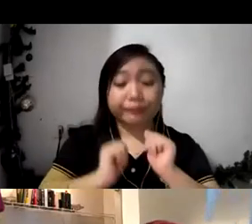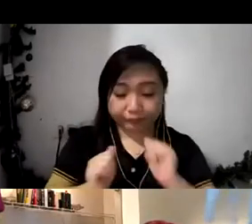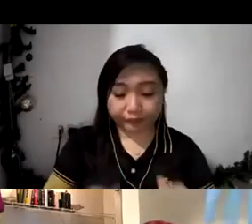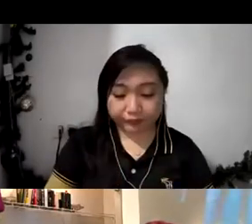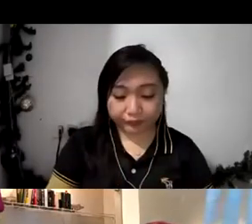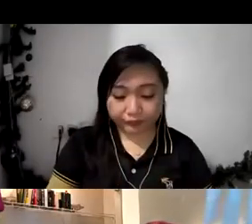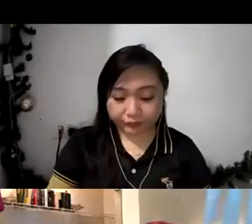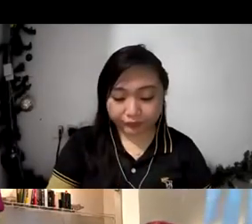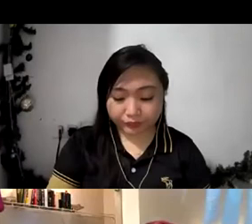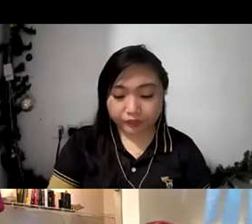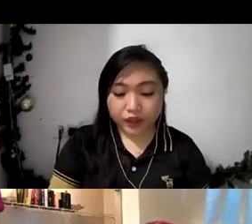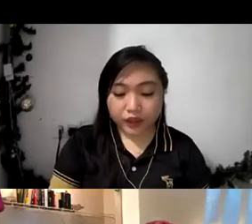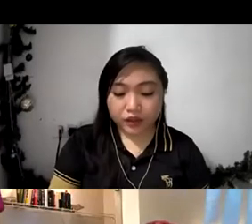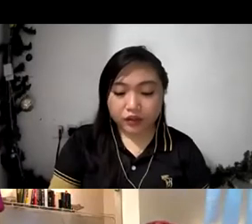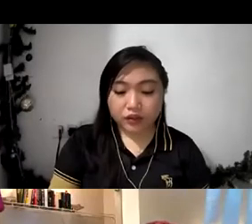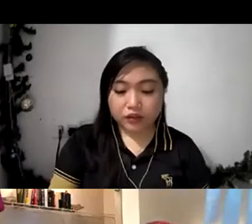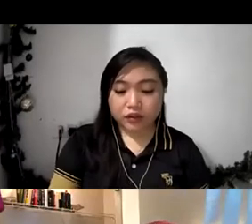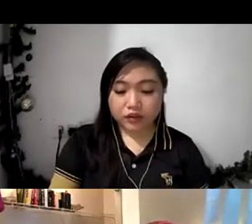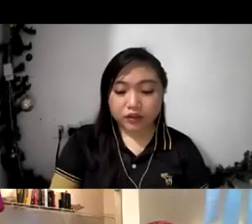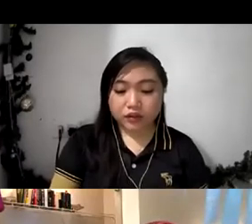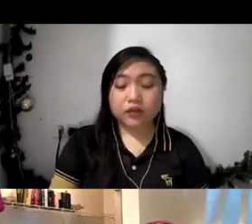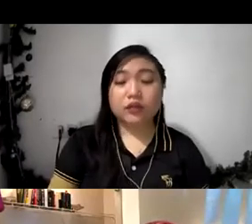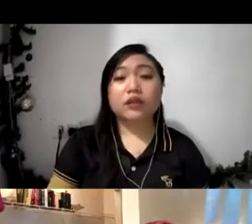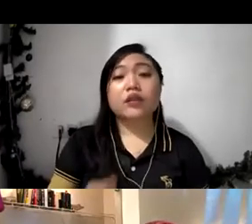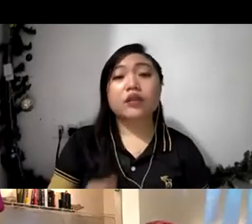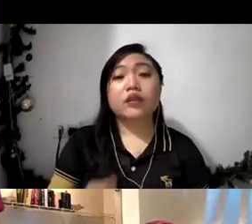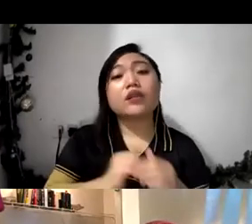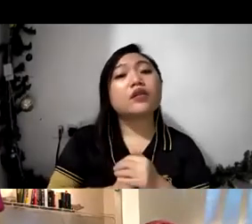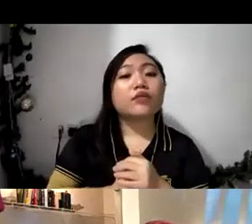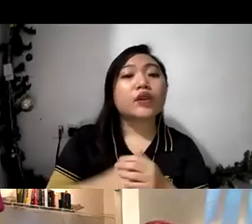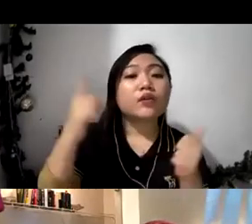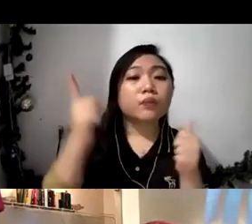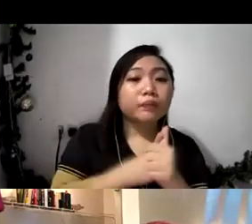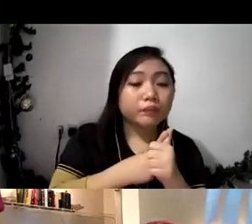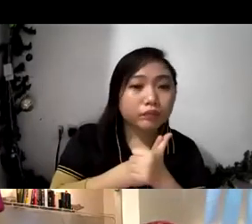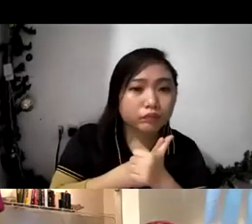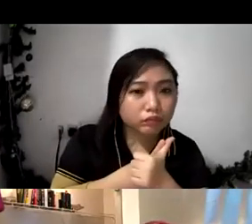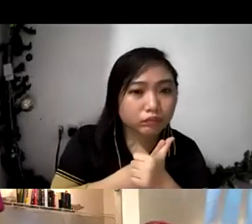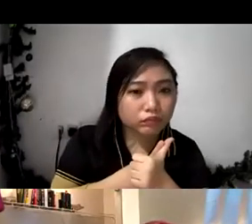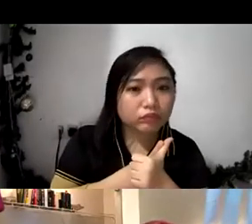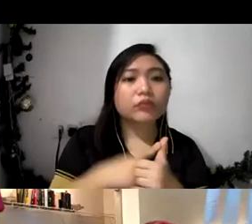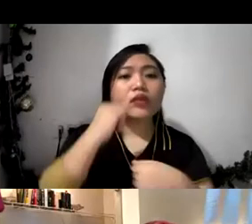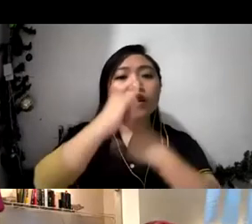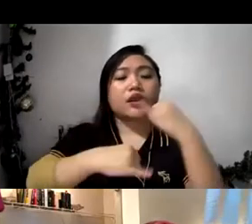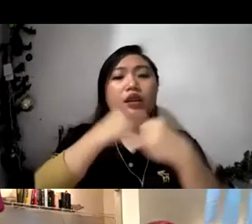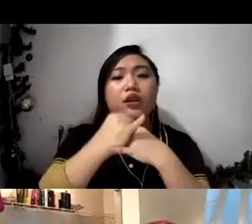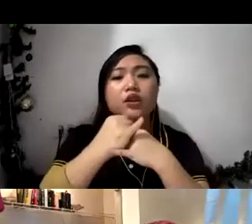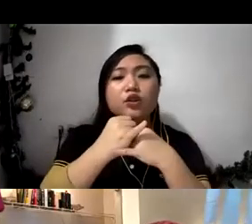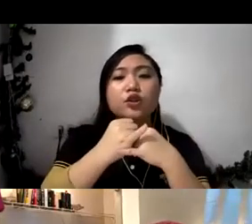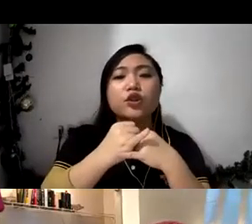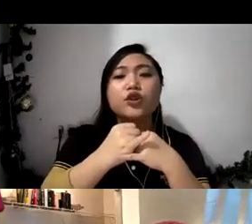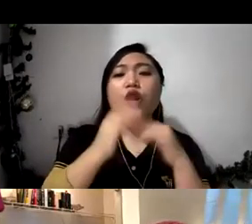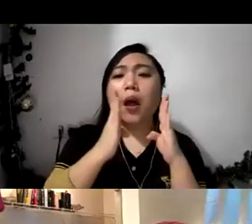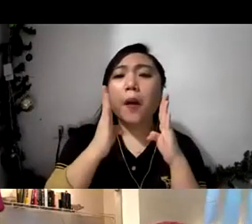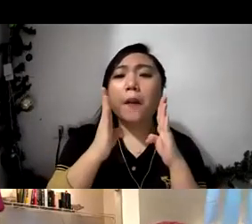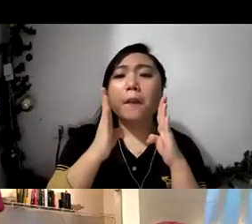practices, no? So the Beijing Platform for Action was the first international body that identifies